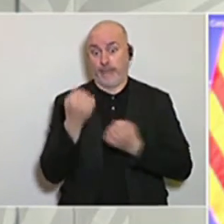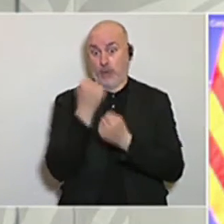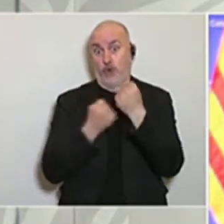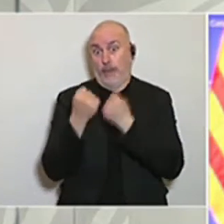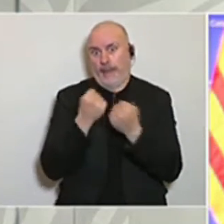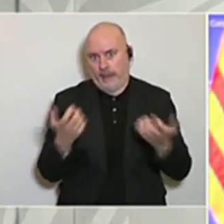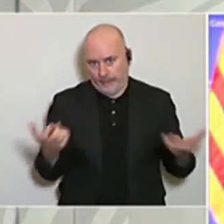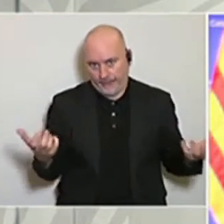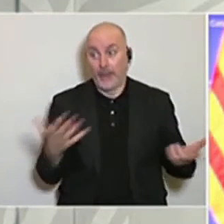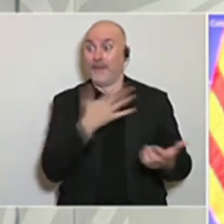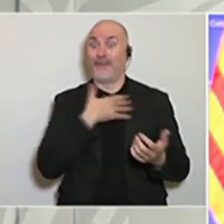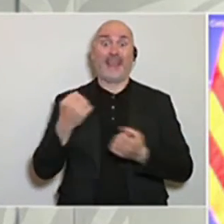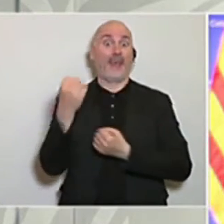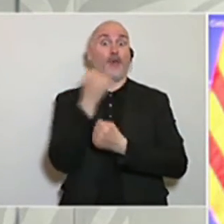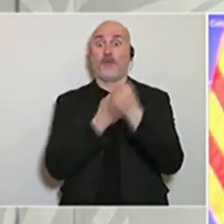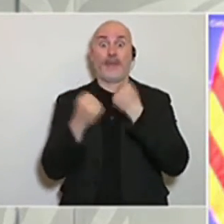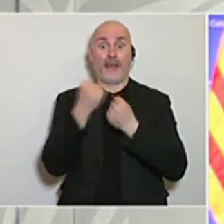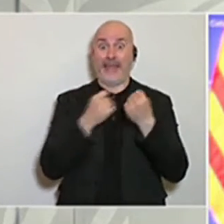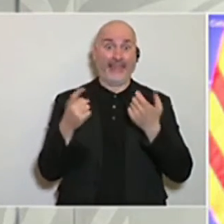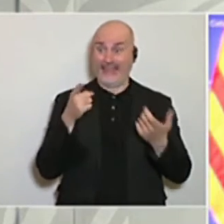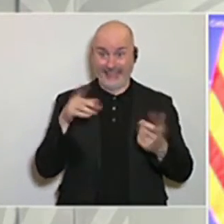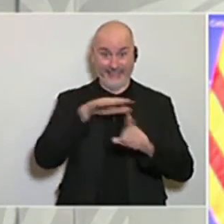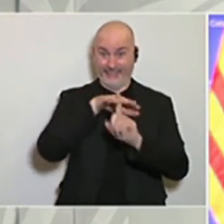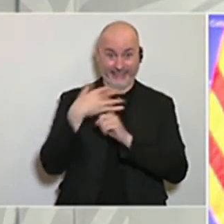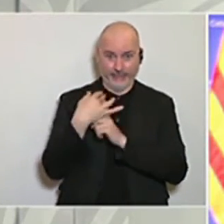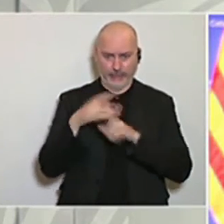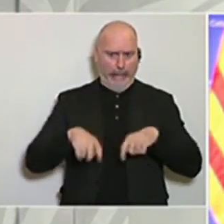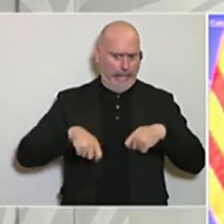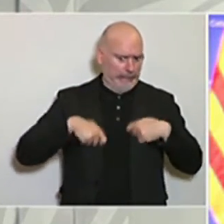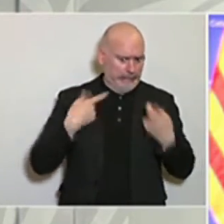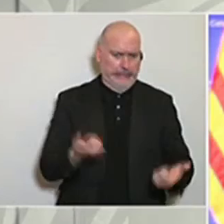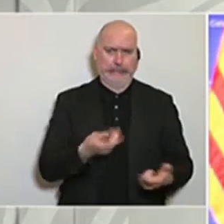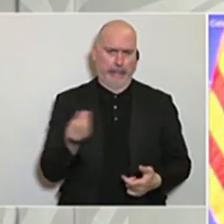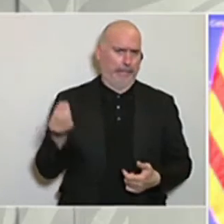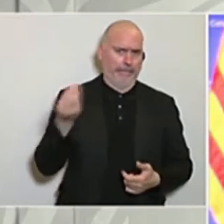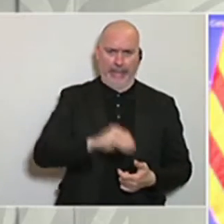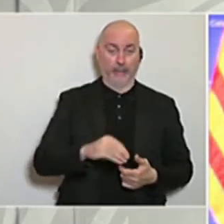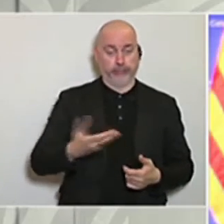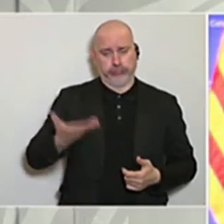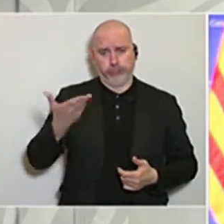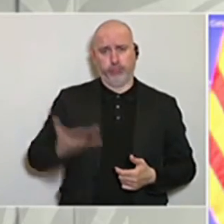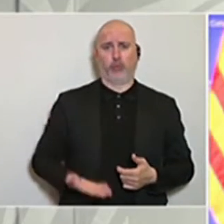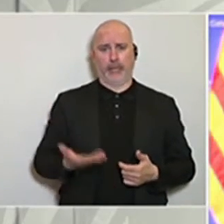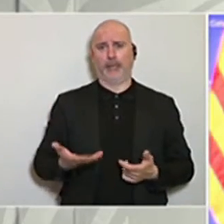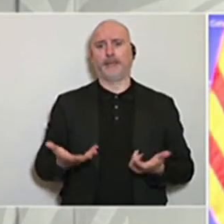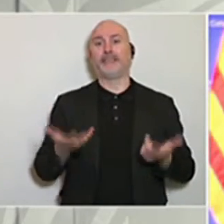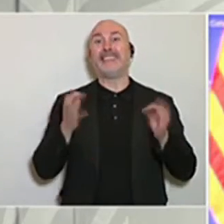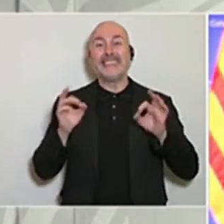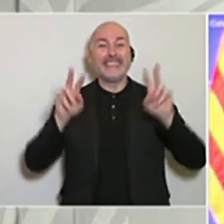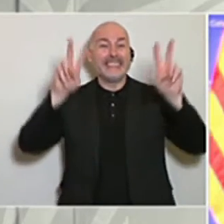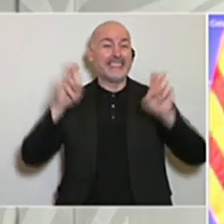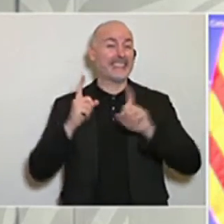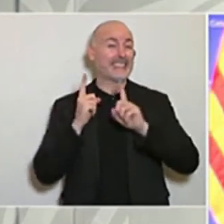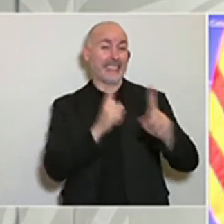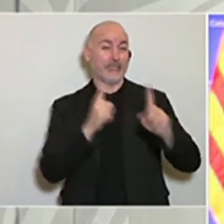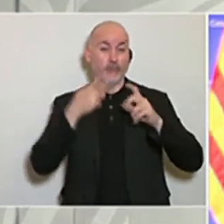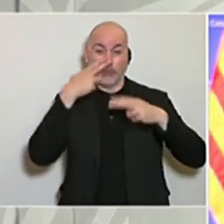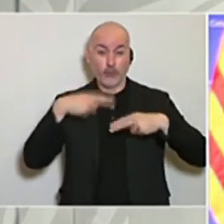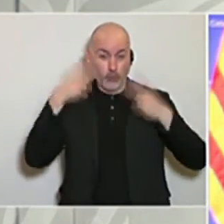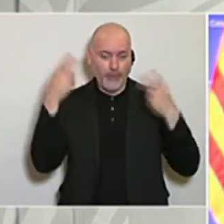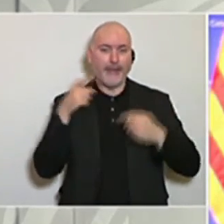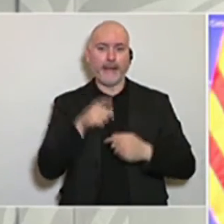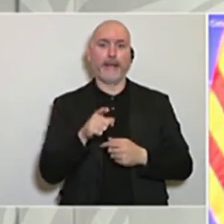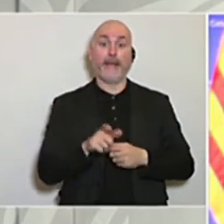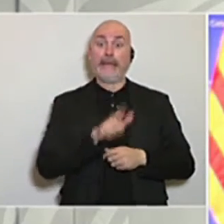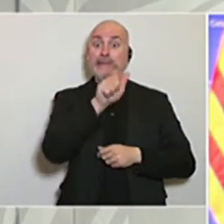econòmics, ha traslladat econòmicament doncs, unes despeses sobrevingudes molt importants i en el cas del transport públic aquesta